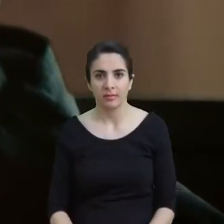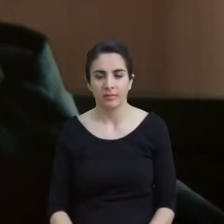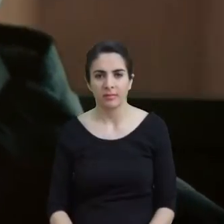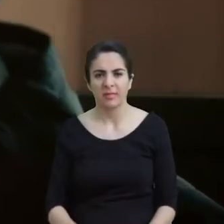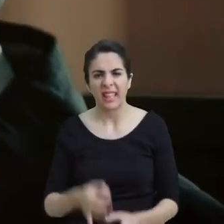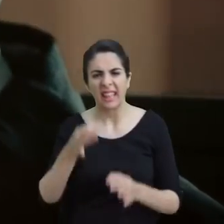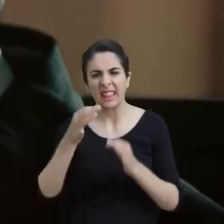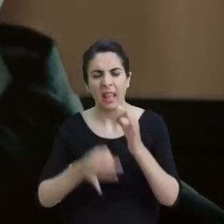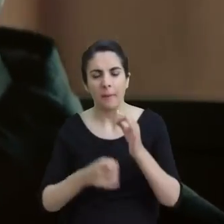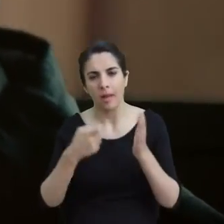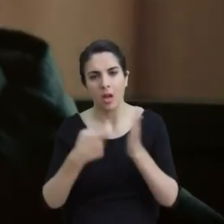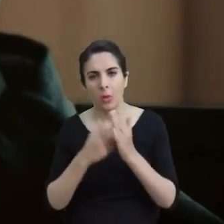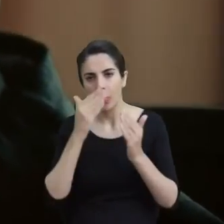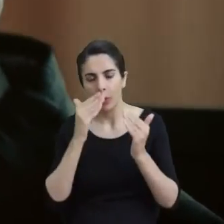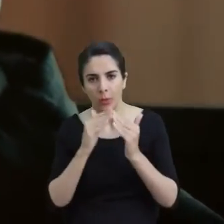Tam bir tezat.